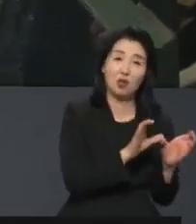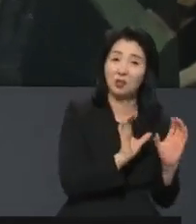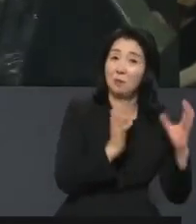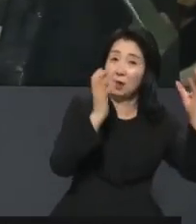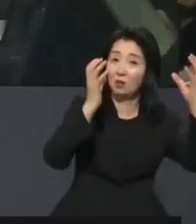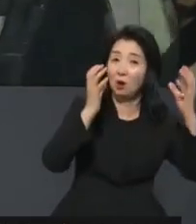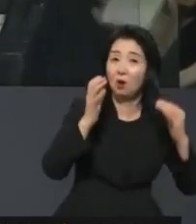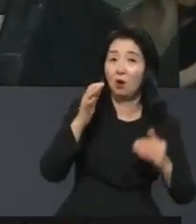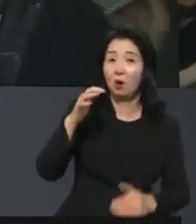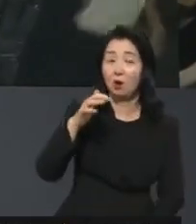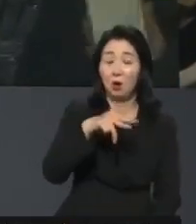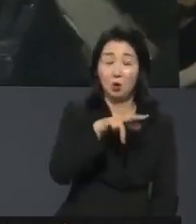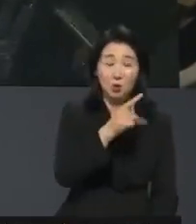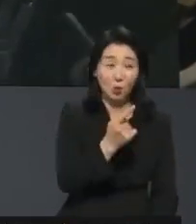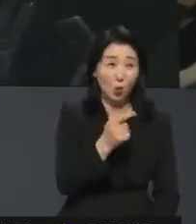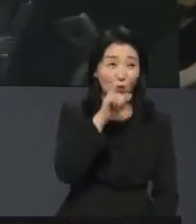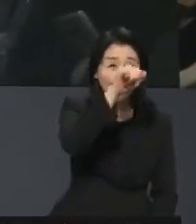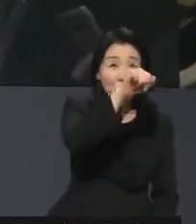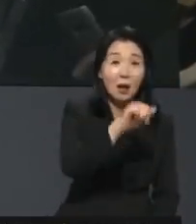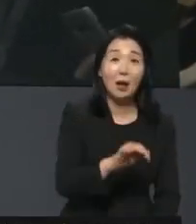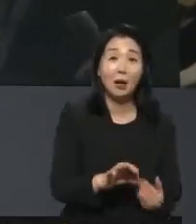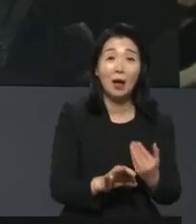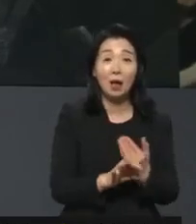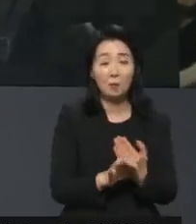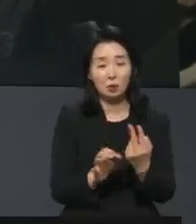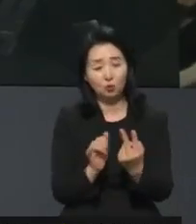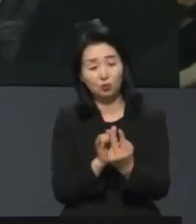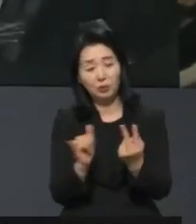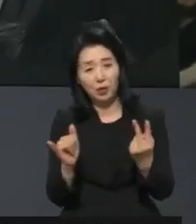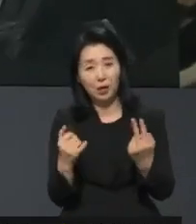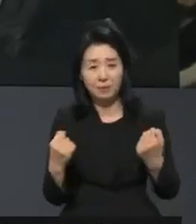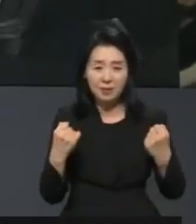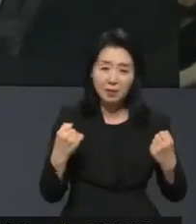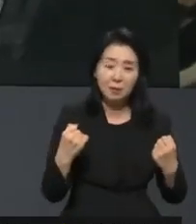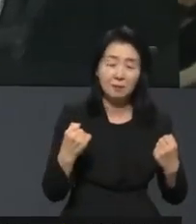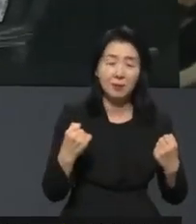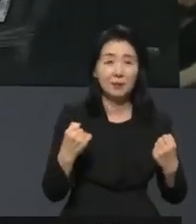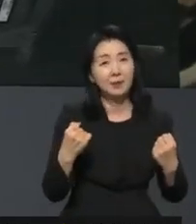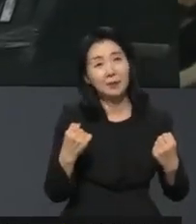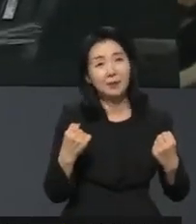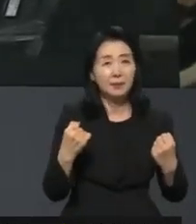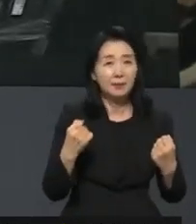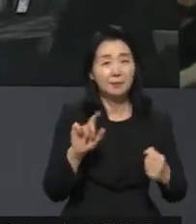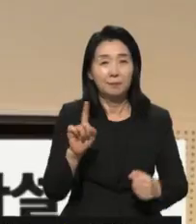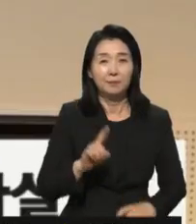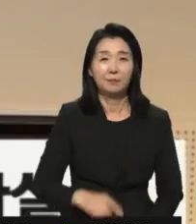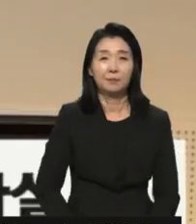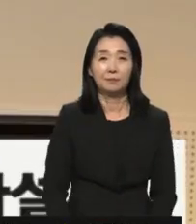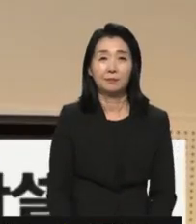조 전 장관이 혹시 출마를 하게 된다면 이 두 사람의 에너지가 상쇄될 거라는 겁니다.